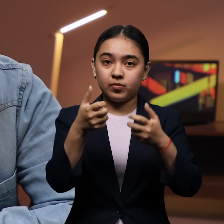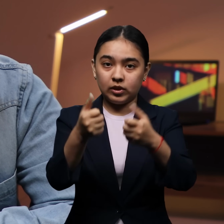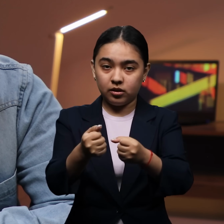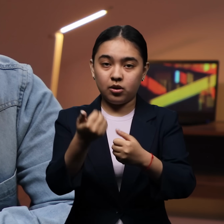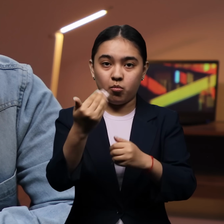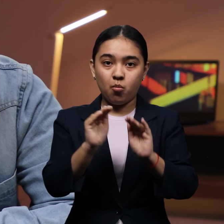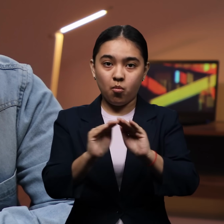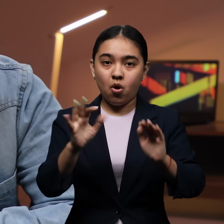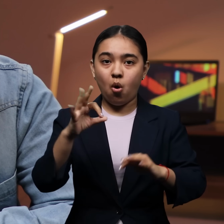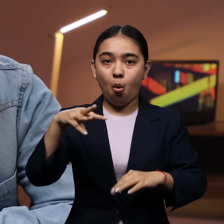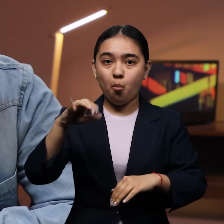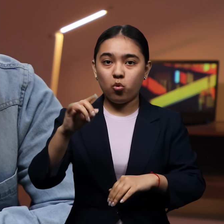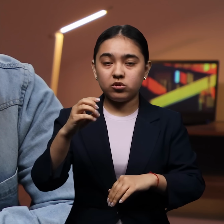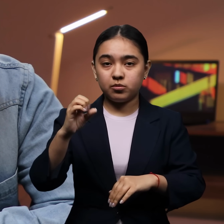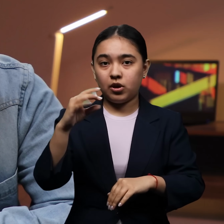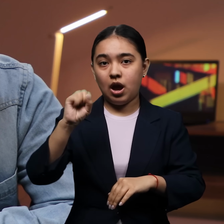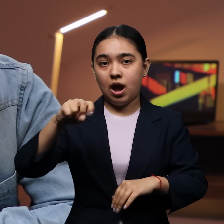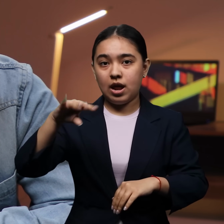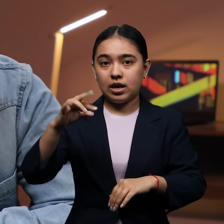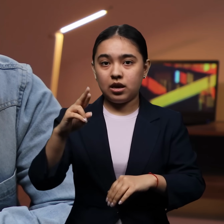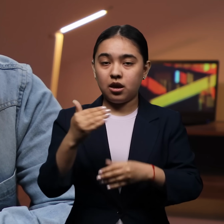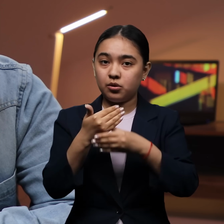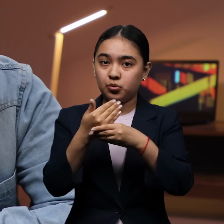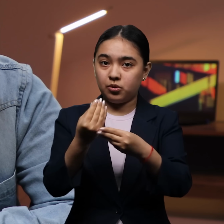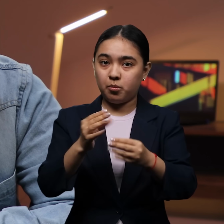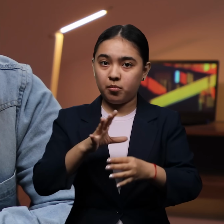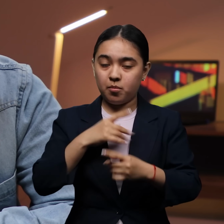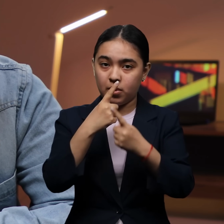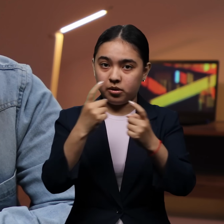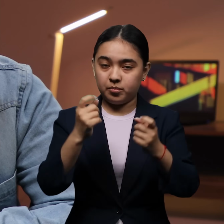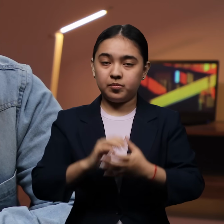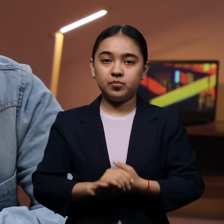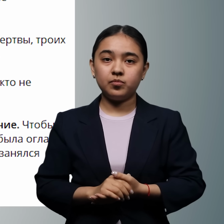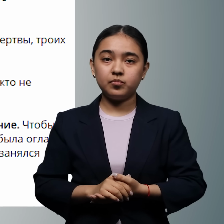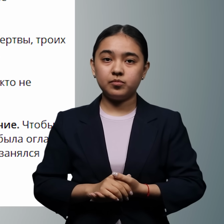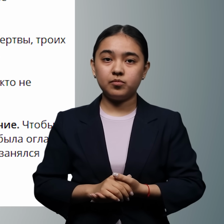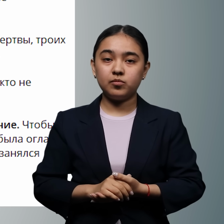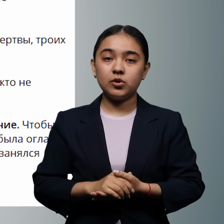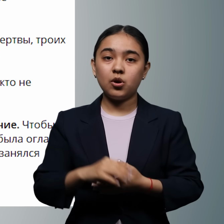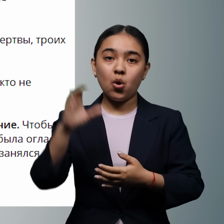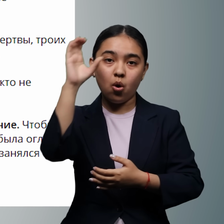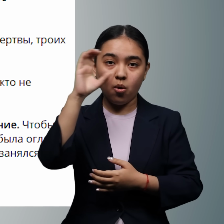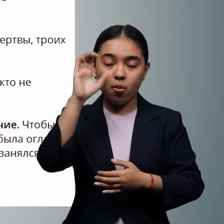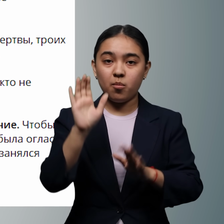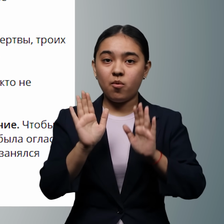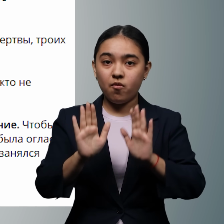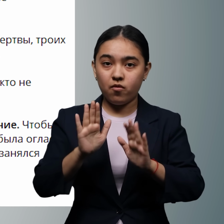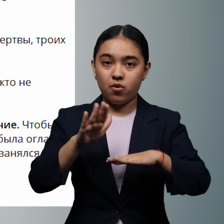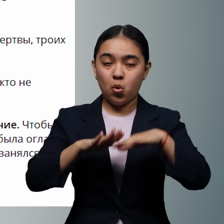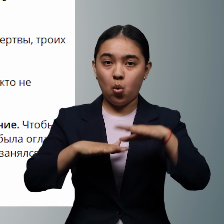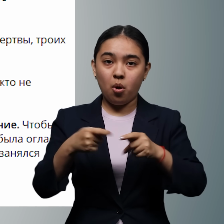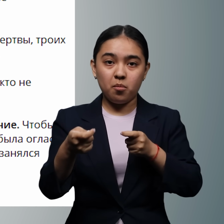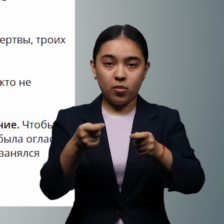olingani, bunga bolalar ombudsmani Aliya Yunusova yordam berganini ma'lum qildi. O'zbekistonda faqat qo'l boshqaruvi